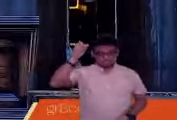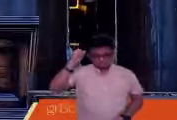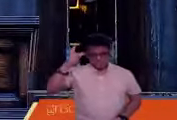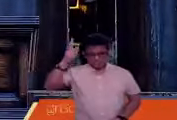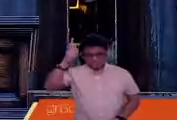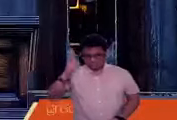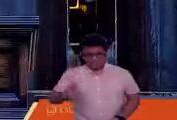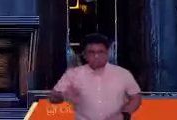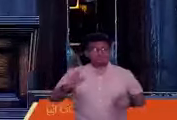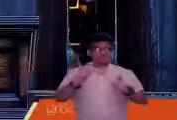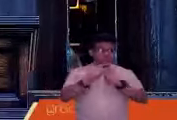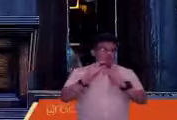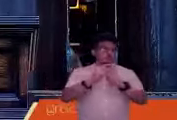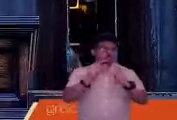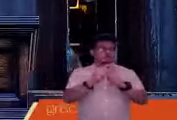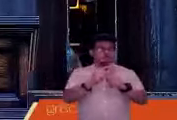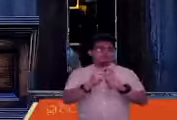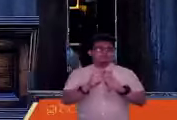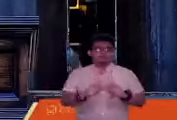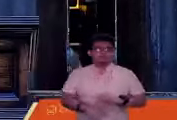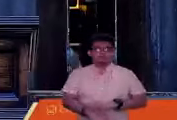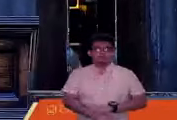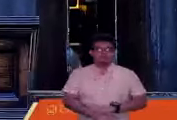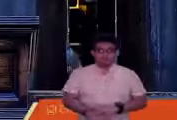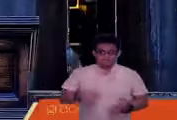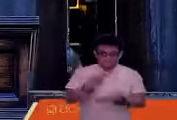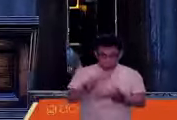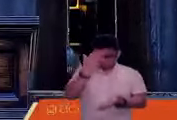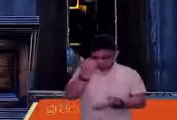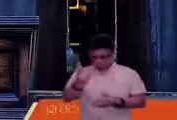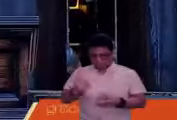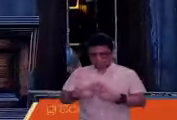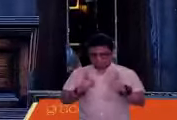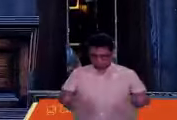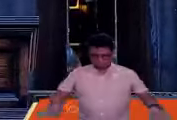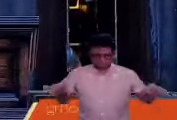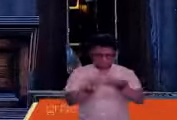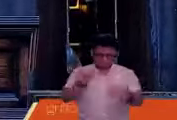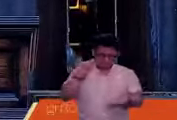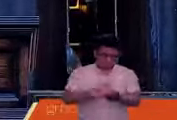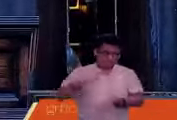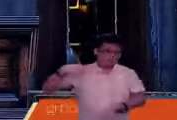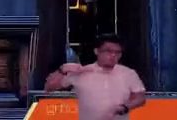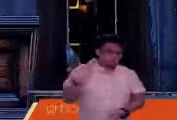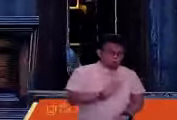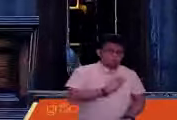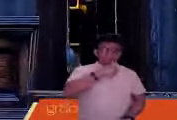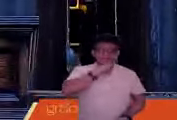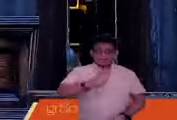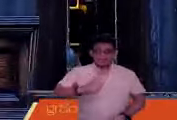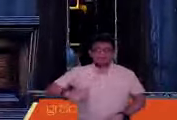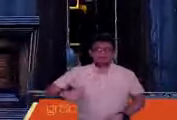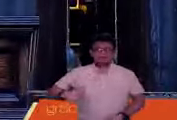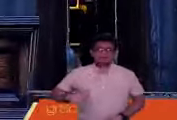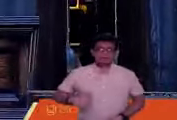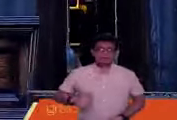simbahan. Dili ta mo absent, labi na ka ng Sunday school, mga kaigsunan, kay daghang wisdom tang makuha